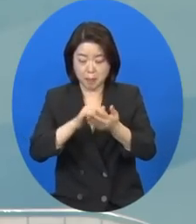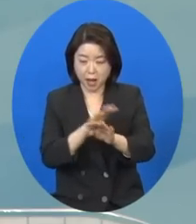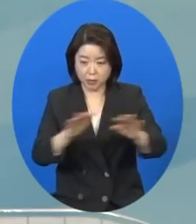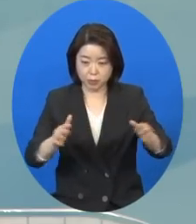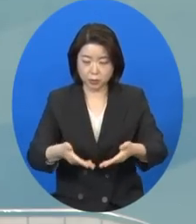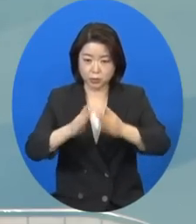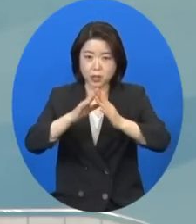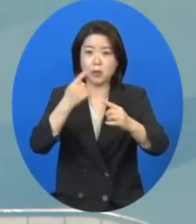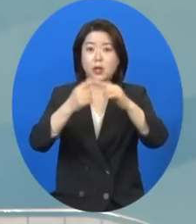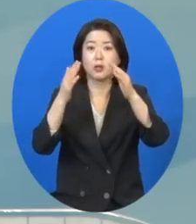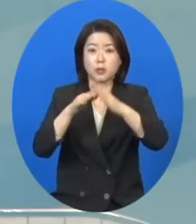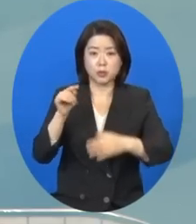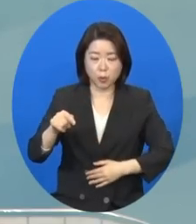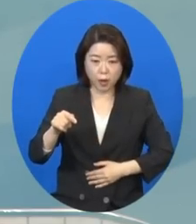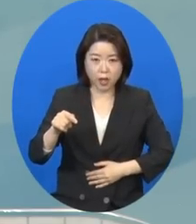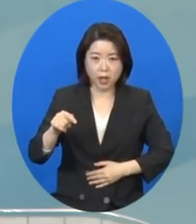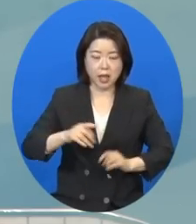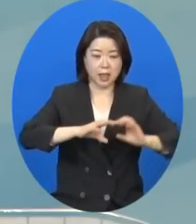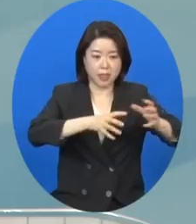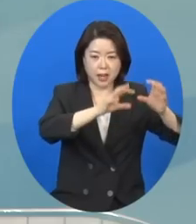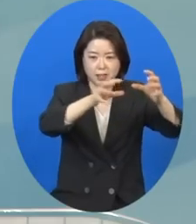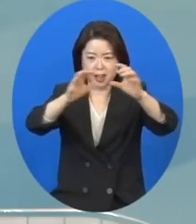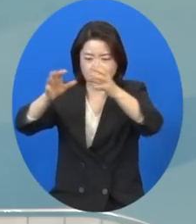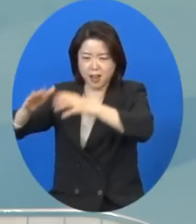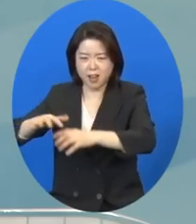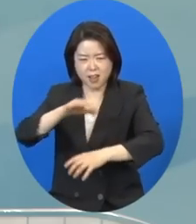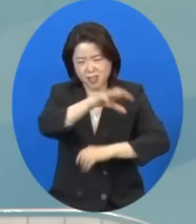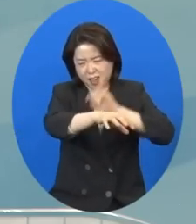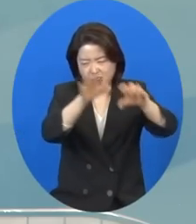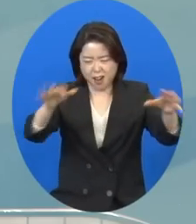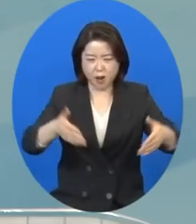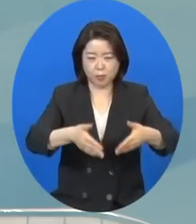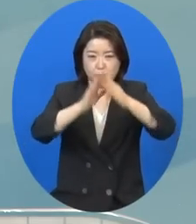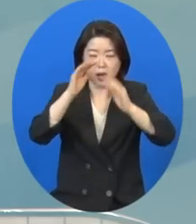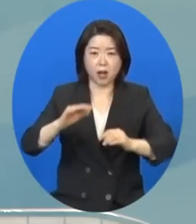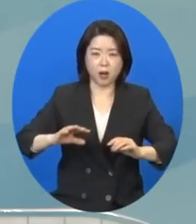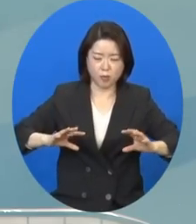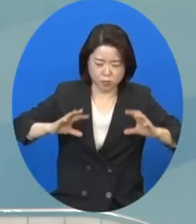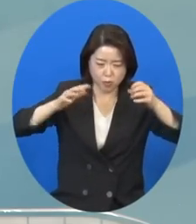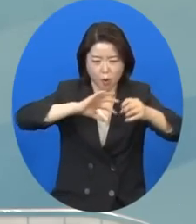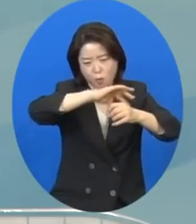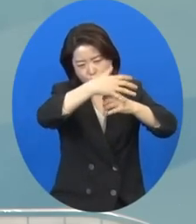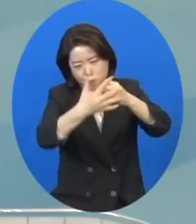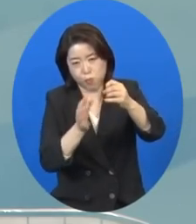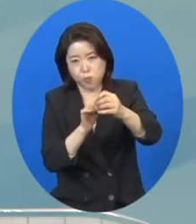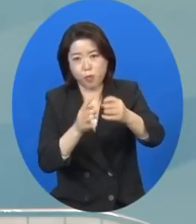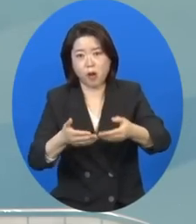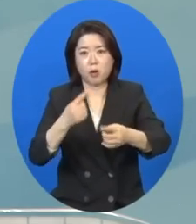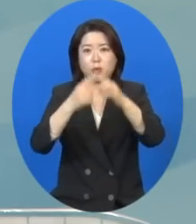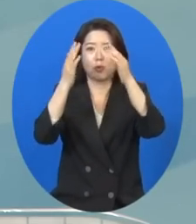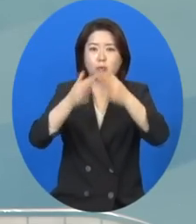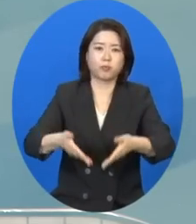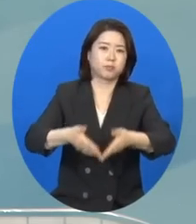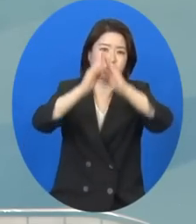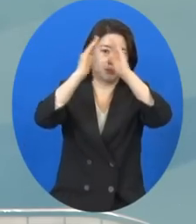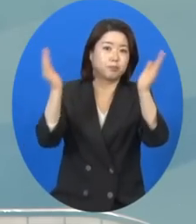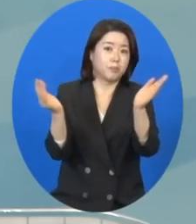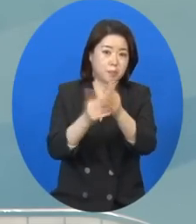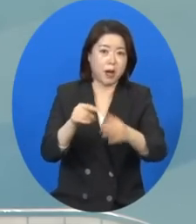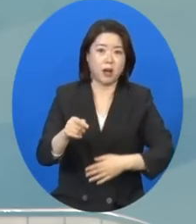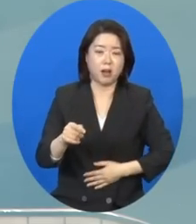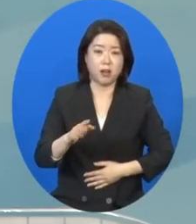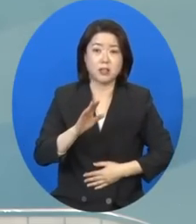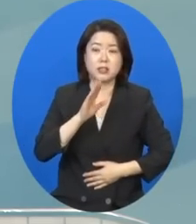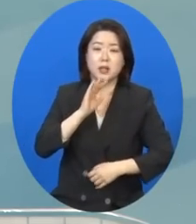나라 정도가 아니라 나라의 경계선을 초월하여서 전 세계의 여전히 굳건히 세워져 있다는 것입니다